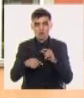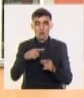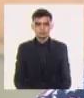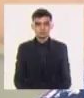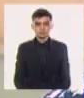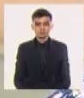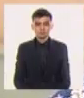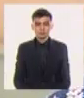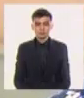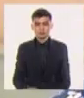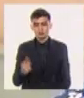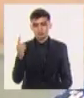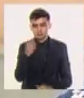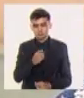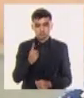версия